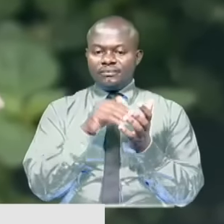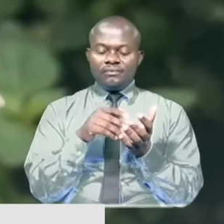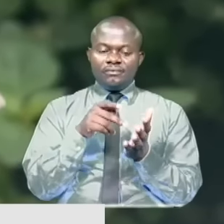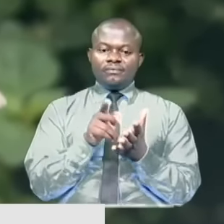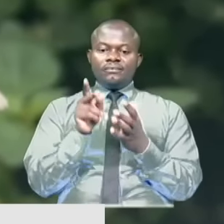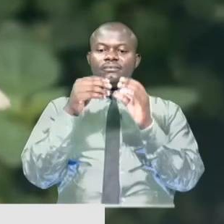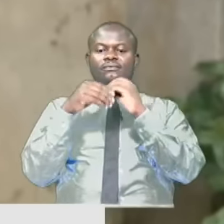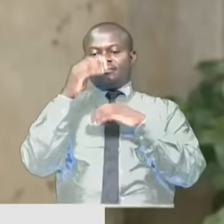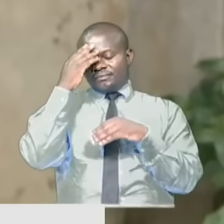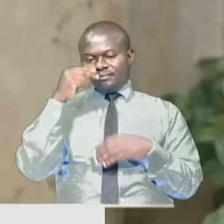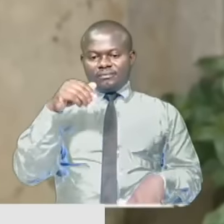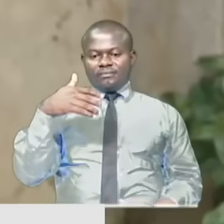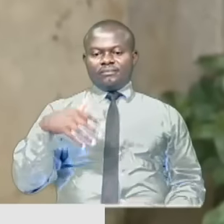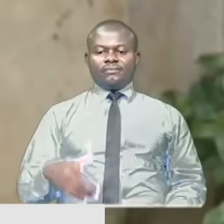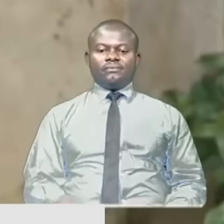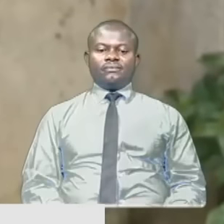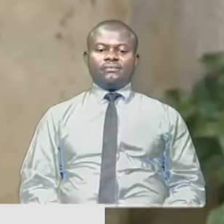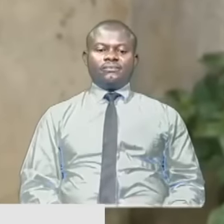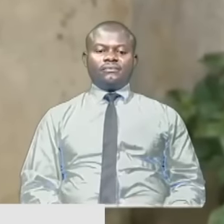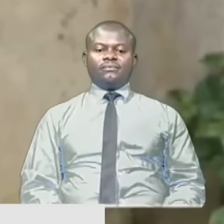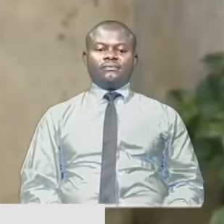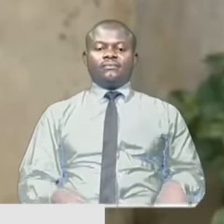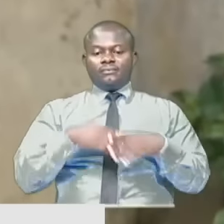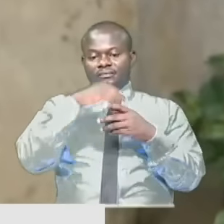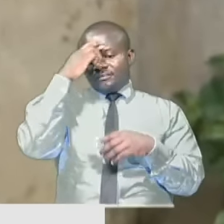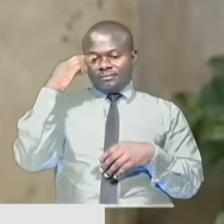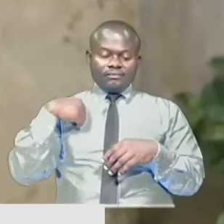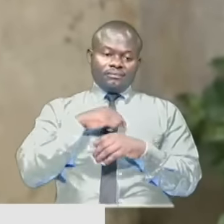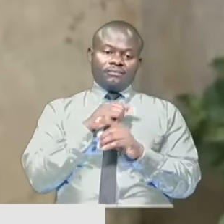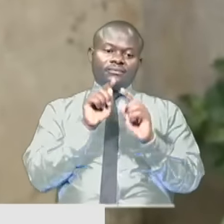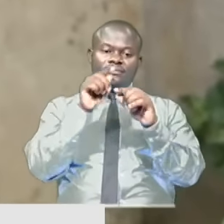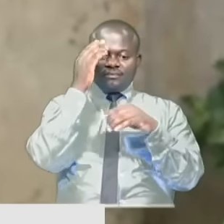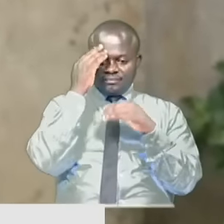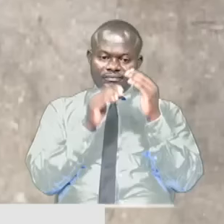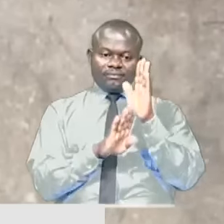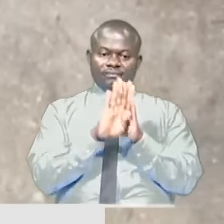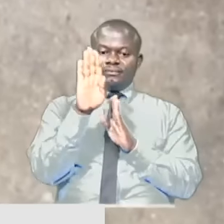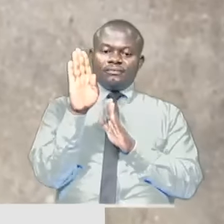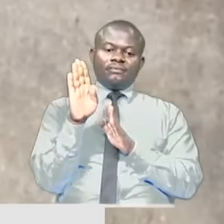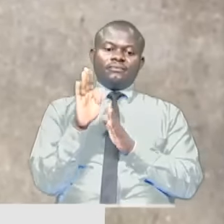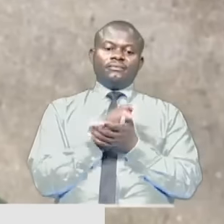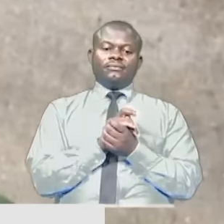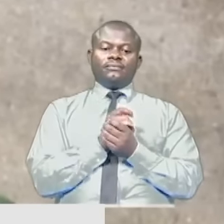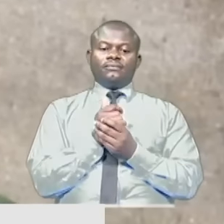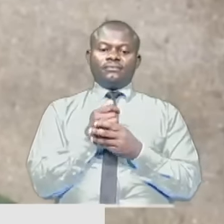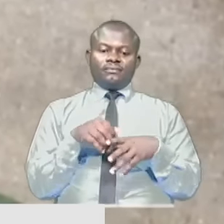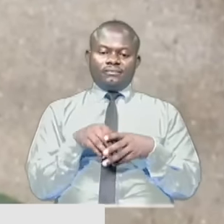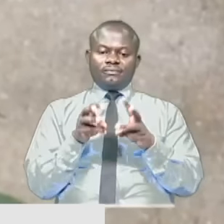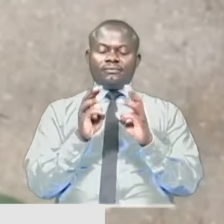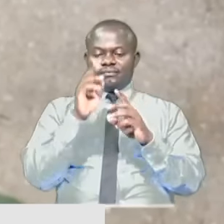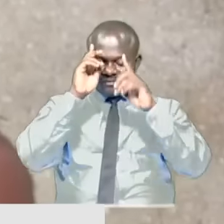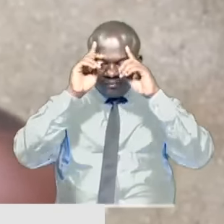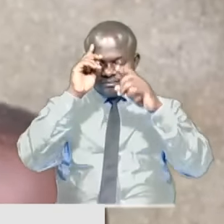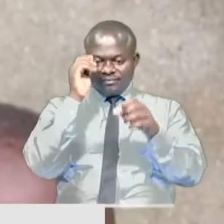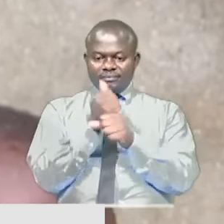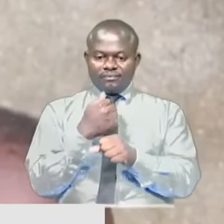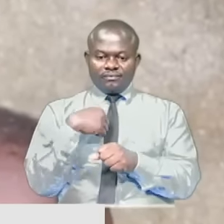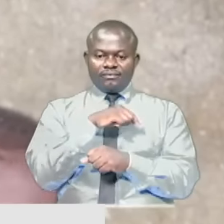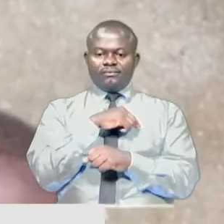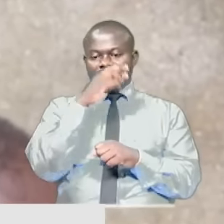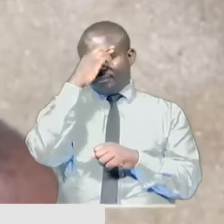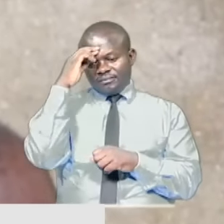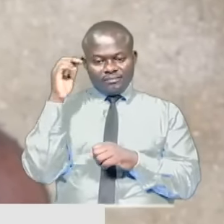isoko dore ko binahenda yewe impamvu twabigiyemo no kugira ngo umuntu atere imbere ni mu buryo bwo kwihangira umurimo niyo